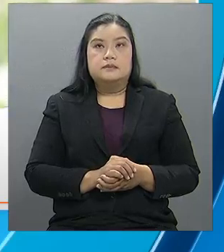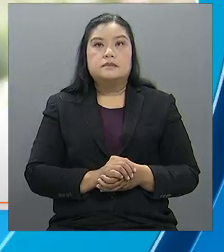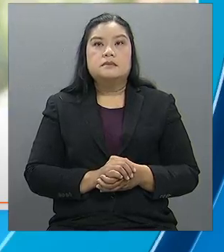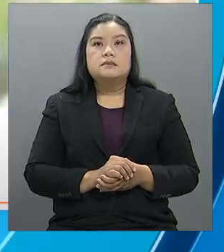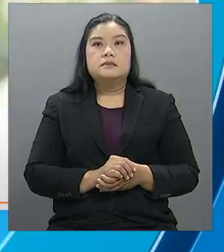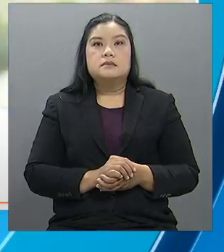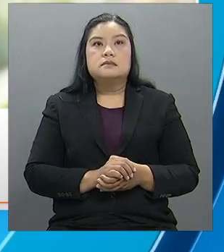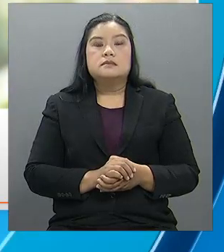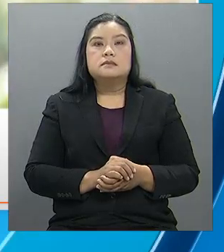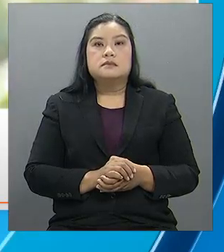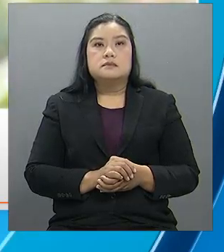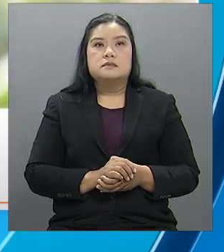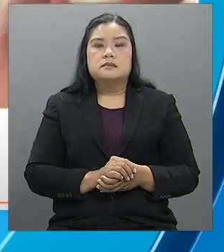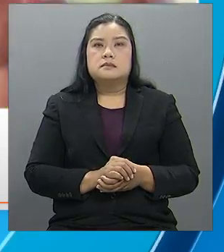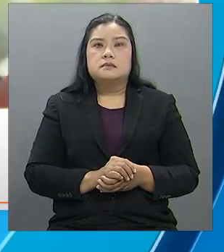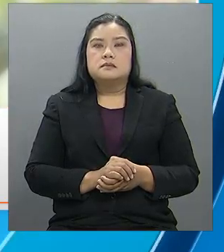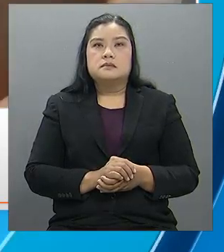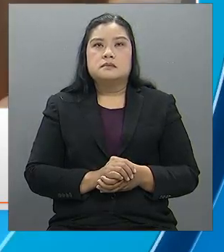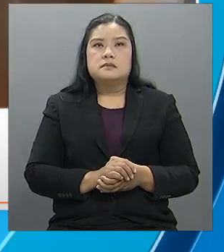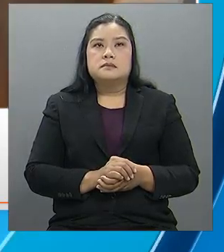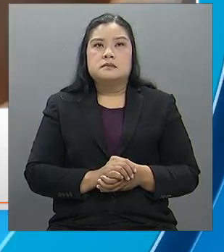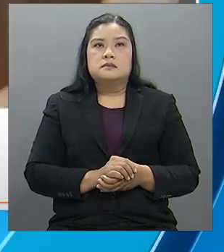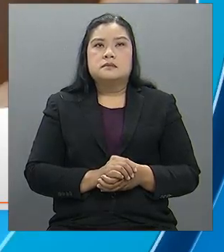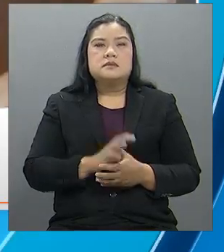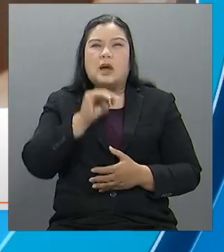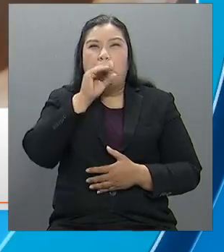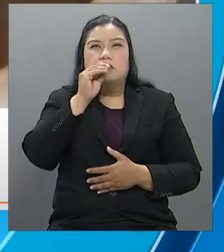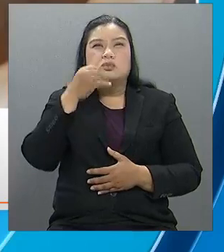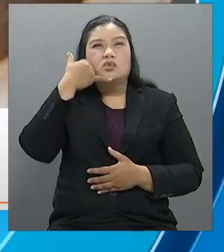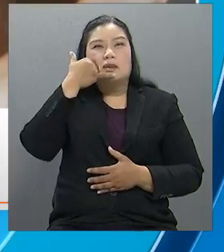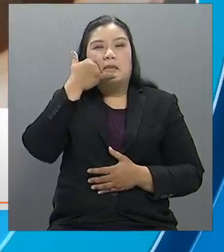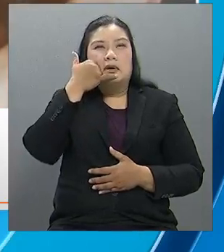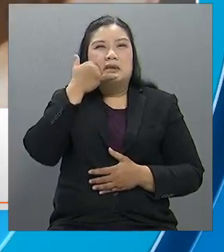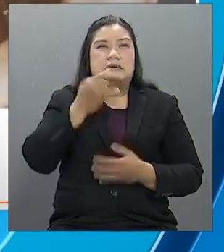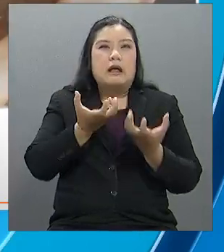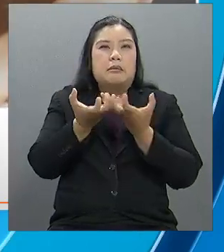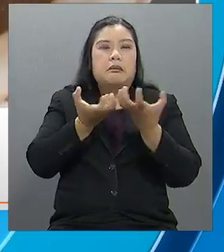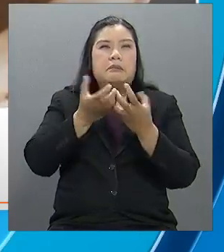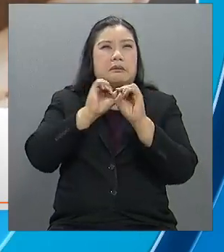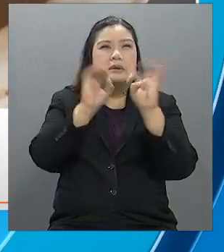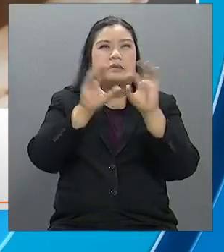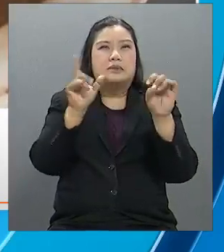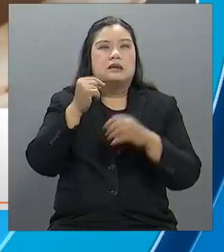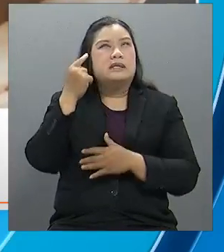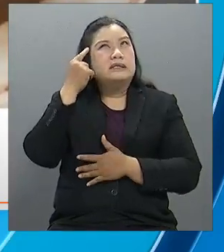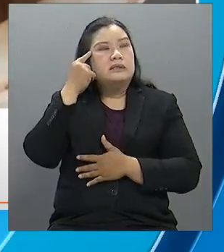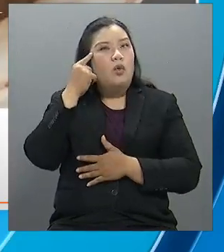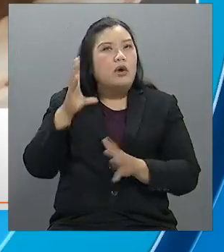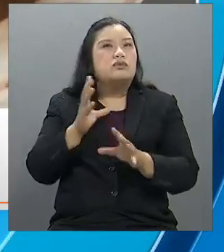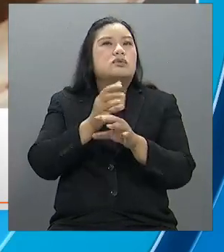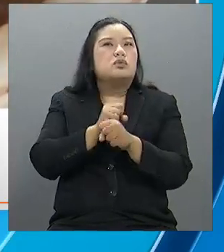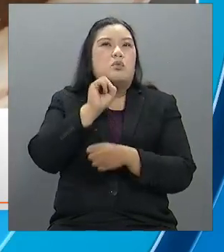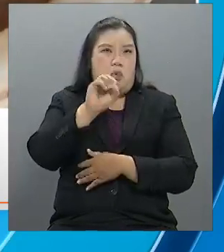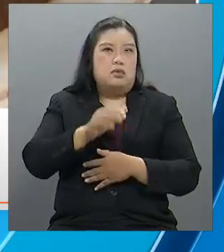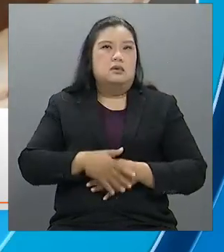ติดตามดูแลอยู่ครับเป็นที่แน่เพราะแต่ที่อันเรื่องขุดลอกนี้ทางอำเภอจะรับไปดำเนินการเป็นของประม